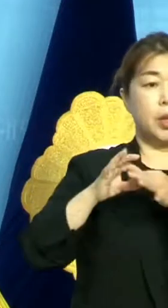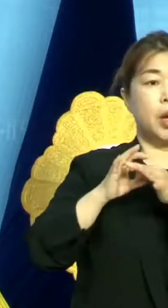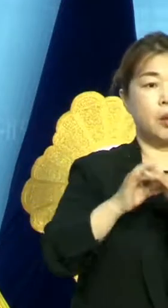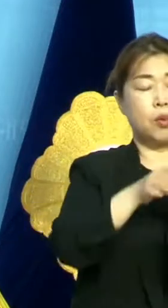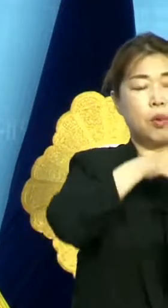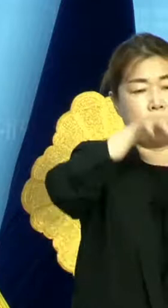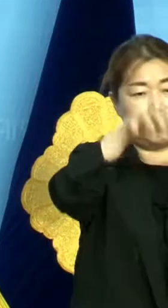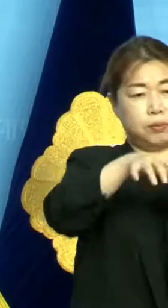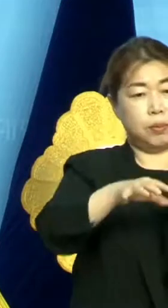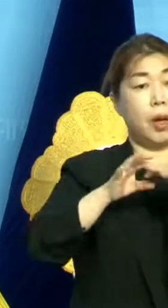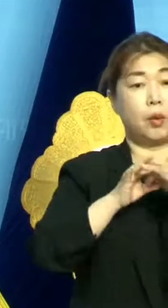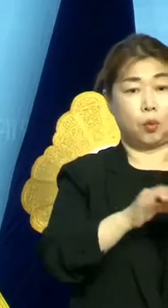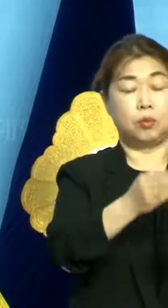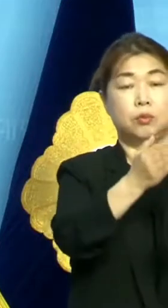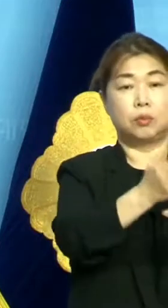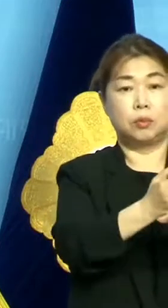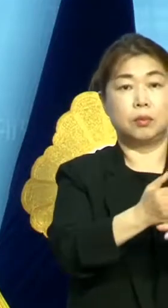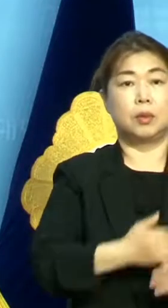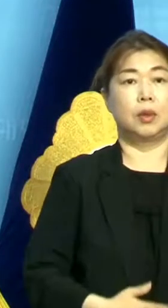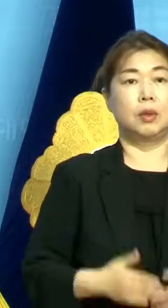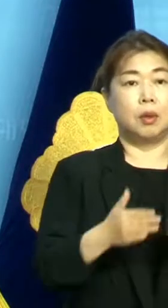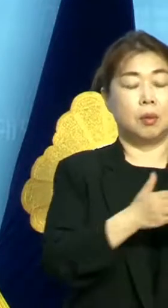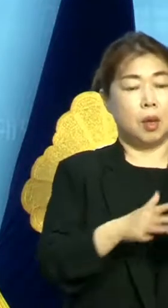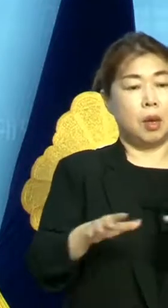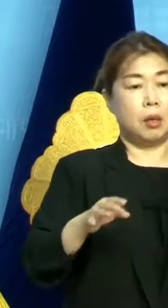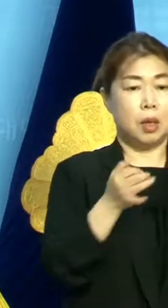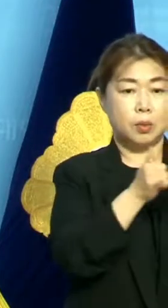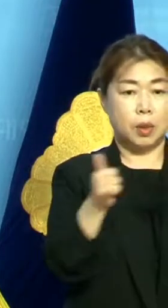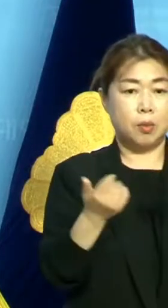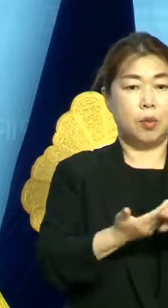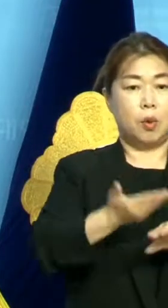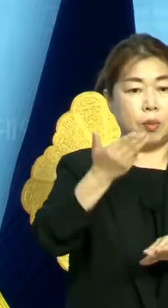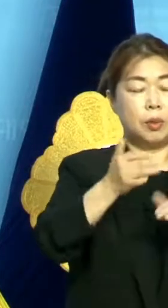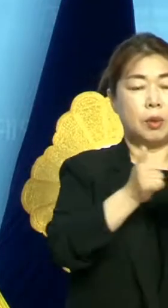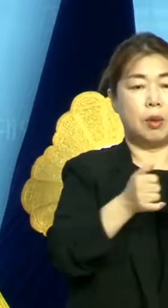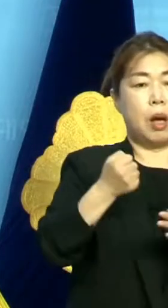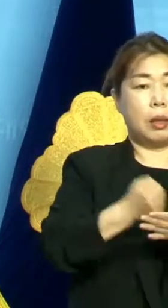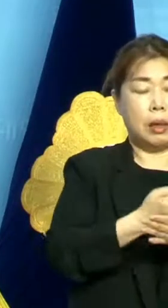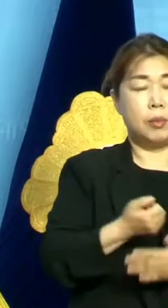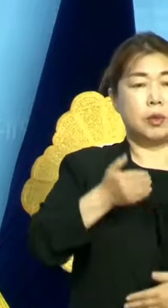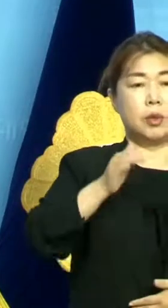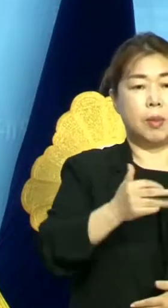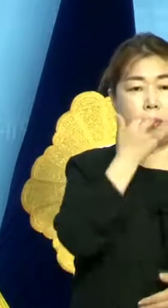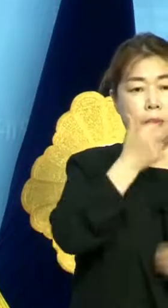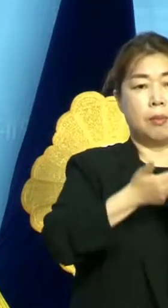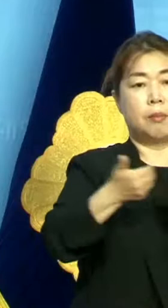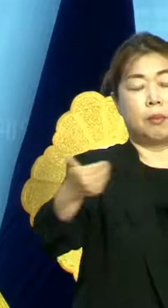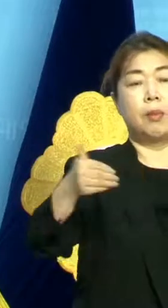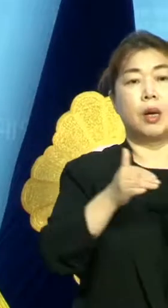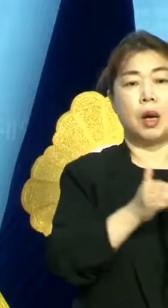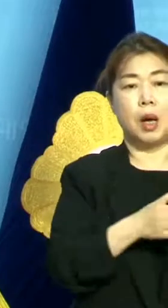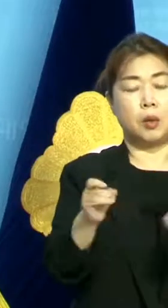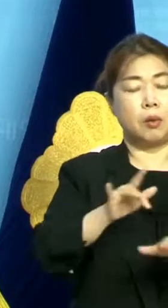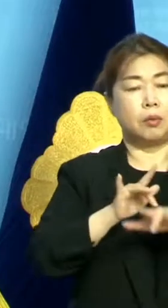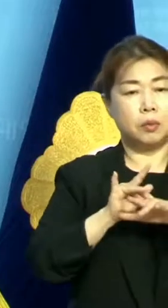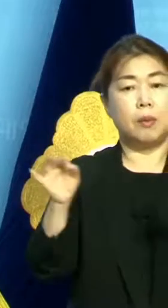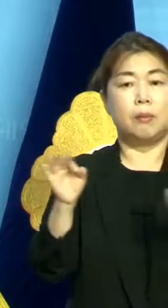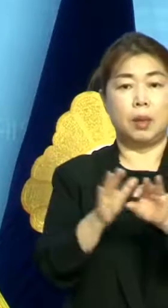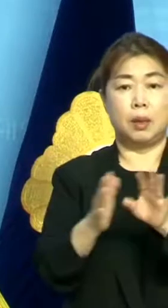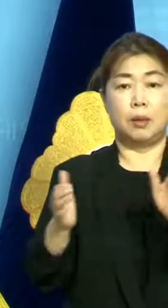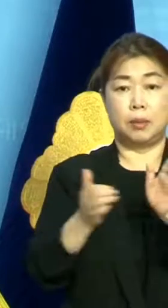포부가 이어졌습니다 이로 인해 40명이 넘는 분들이 안타깝게 목숨을 이루 시거나 실종 되기도